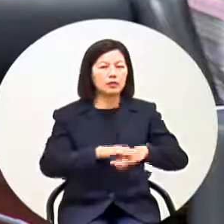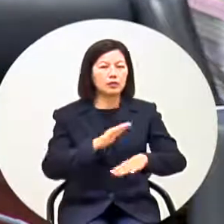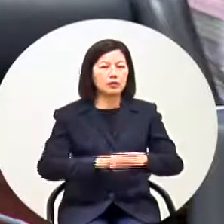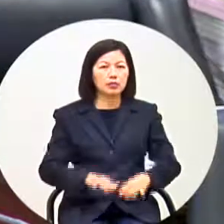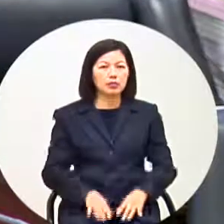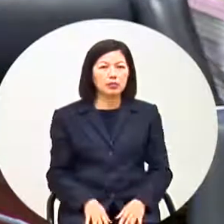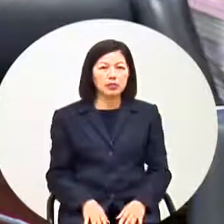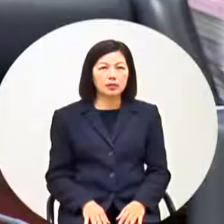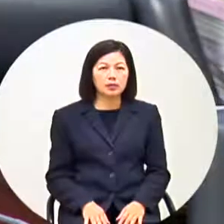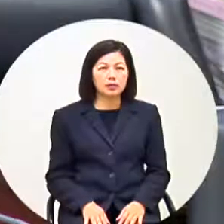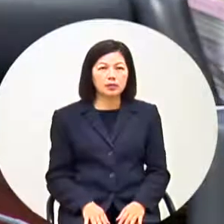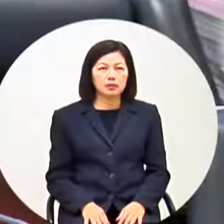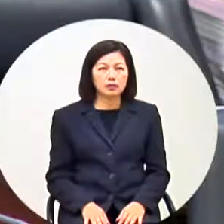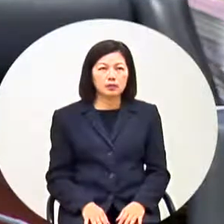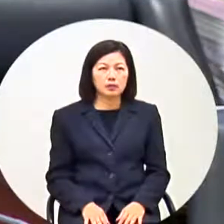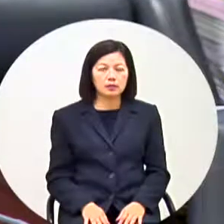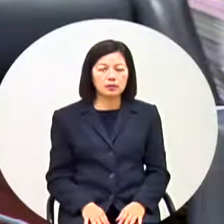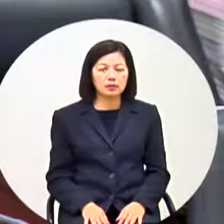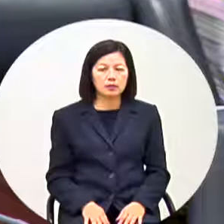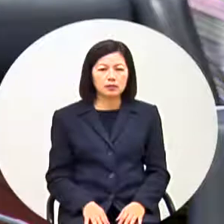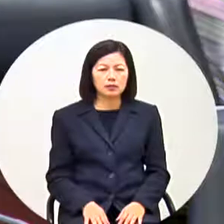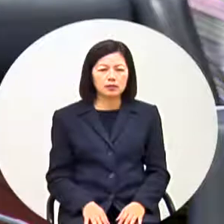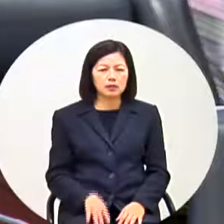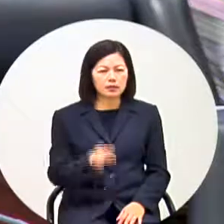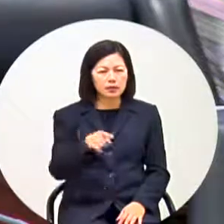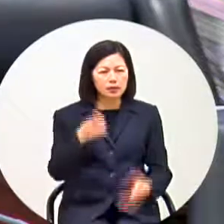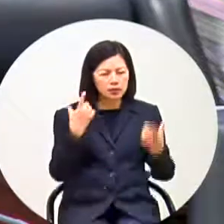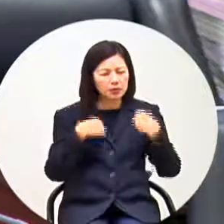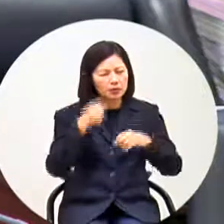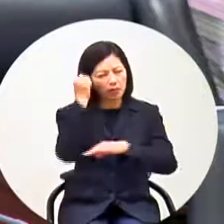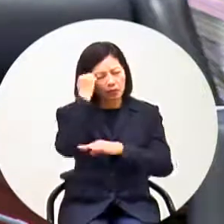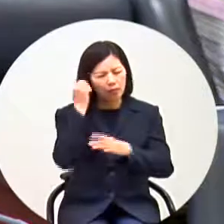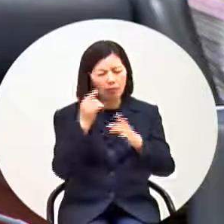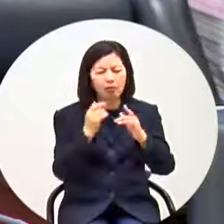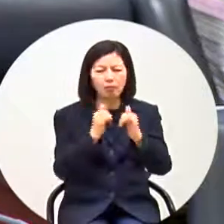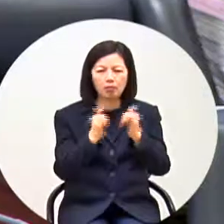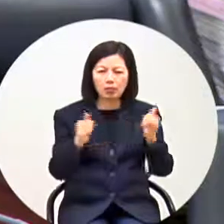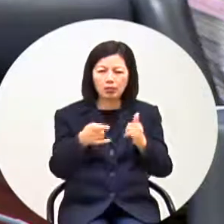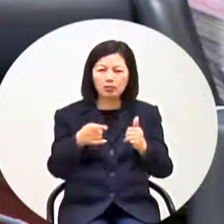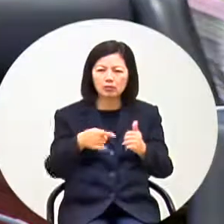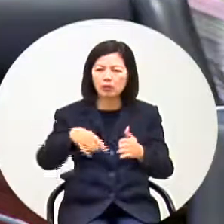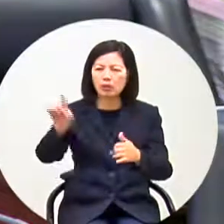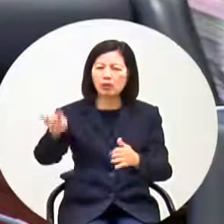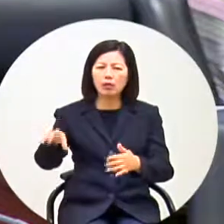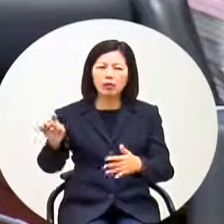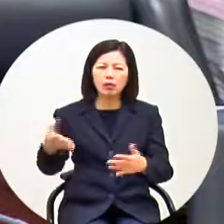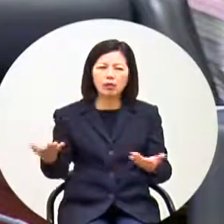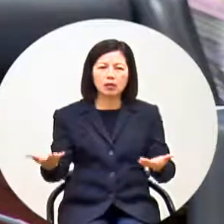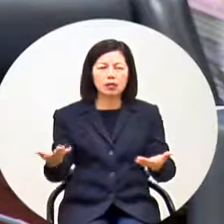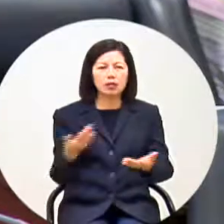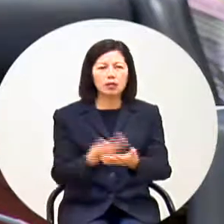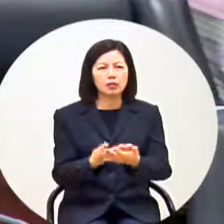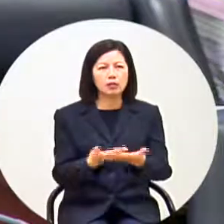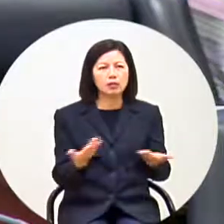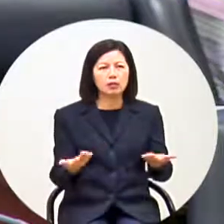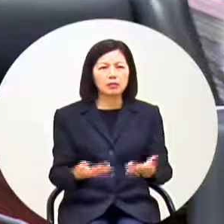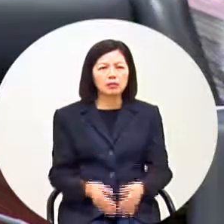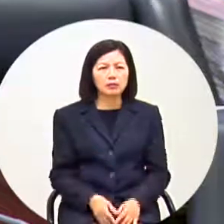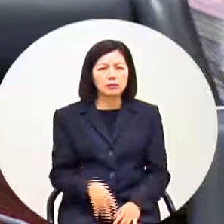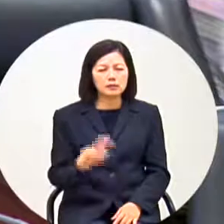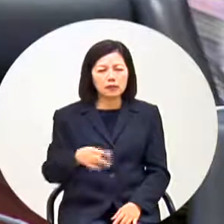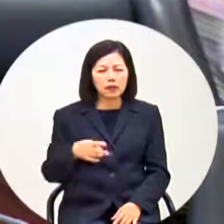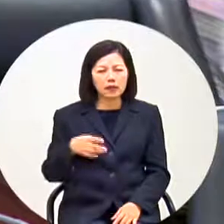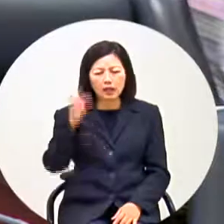又在哪里？那针对我们又重新再找人进驻我们的黄埔新村以